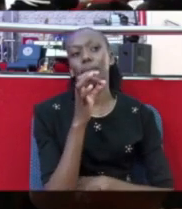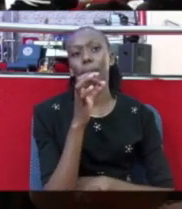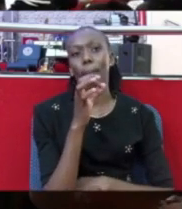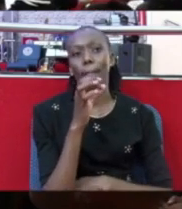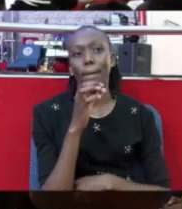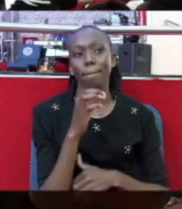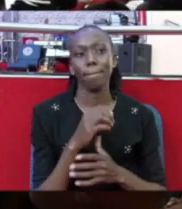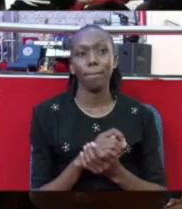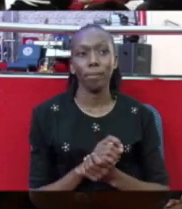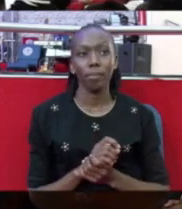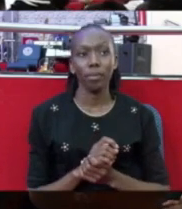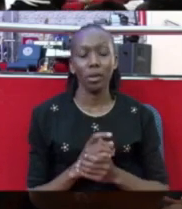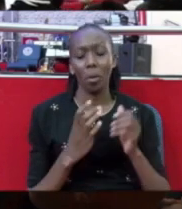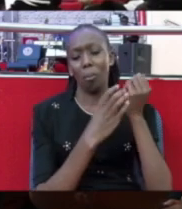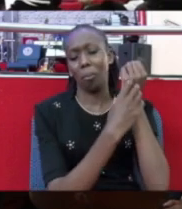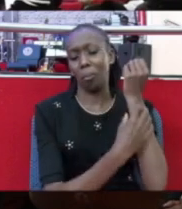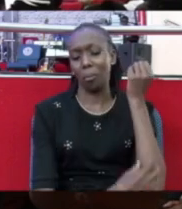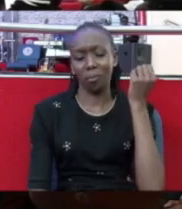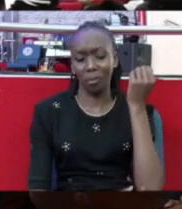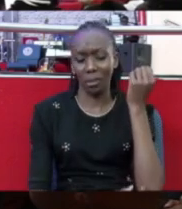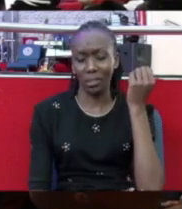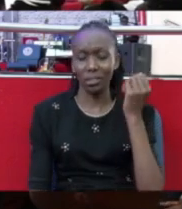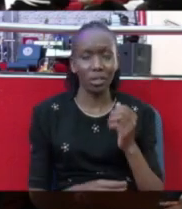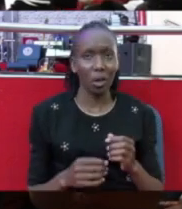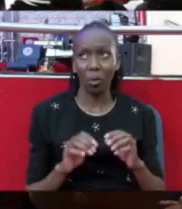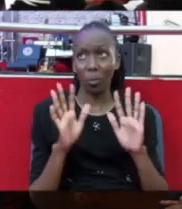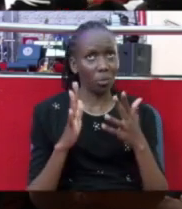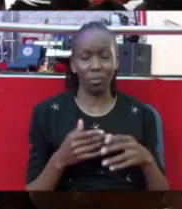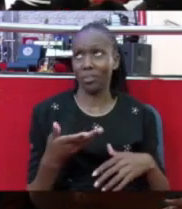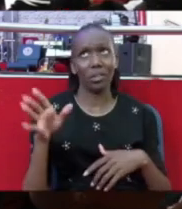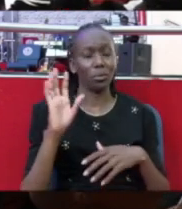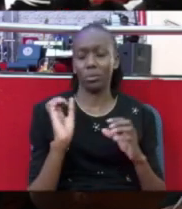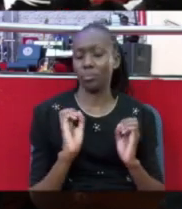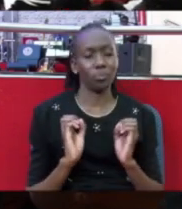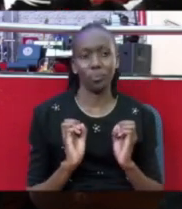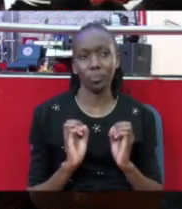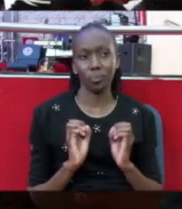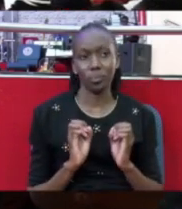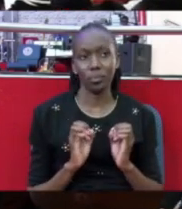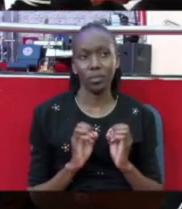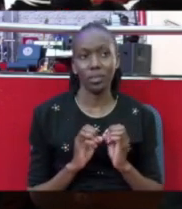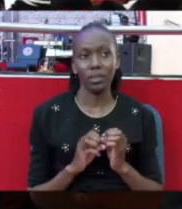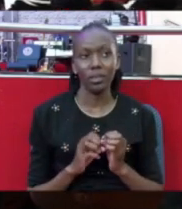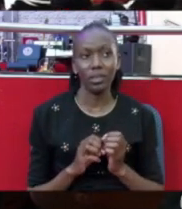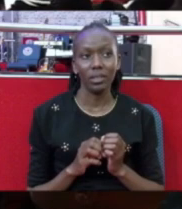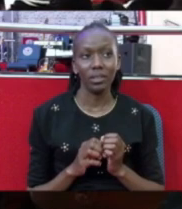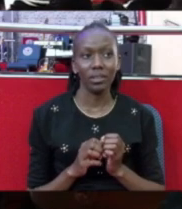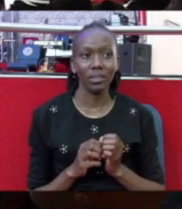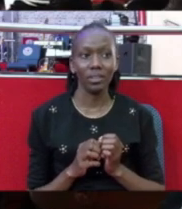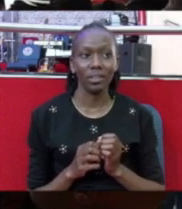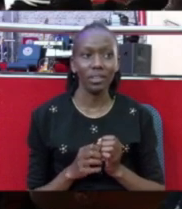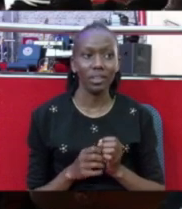kiroho. Poverty does not glorify God. Umaskini kweli haumsifii Mungu. Lack does not glorify God.